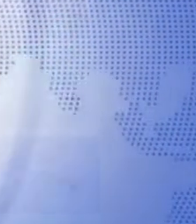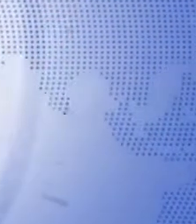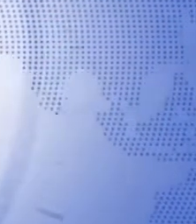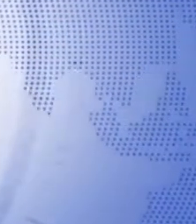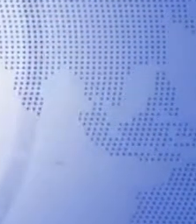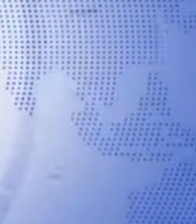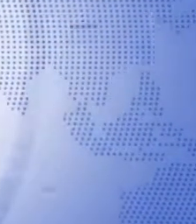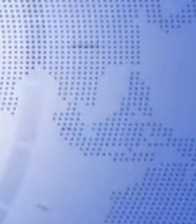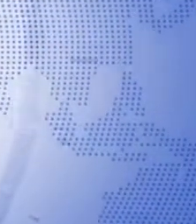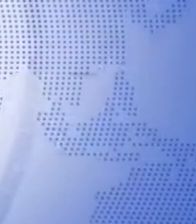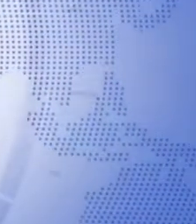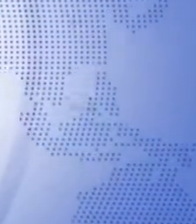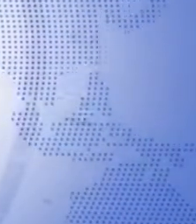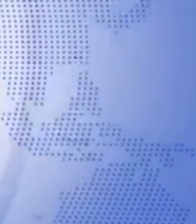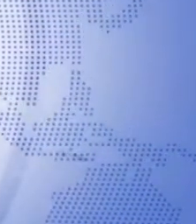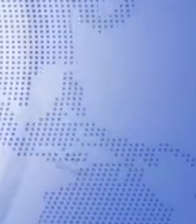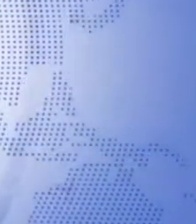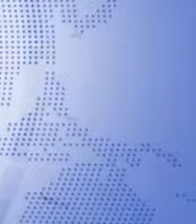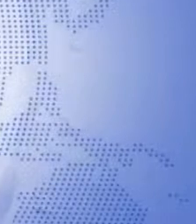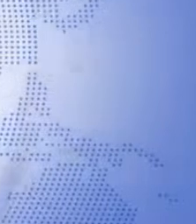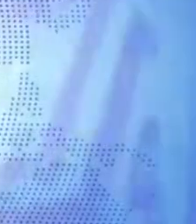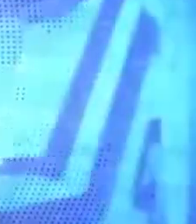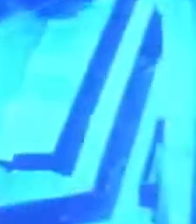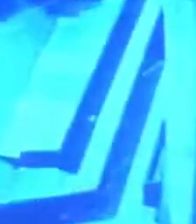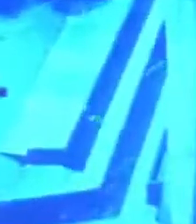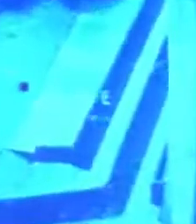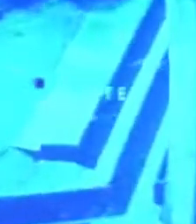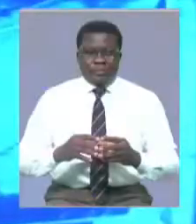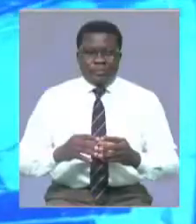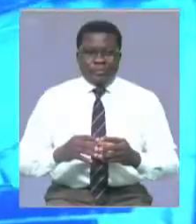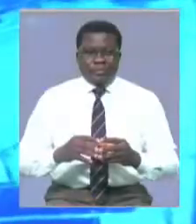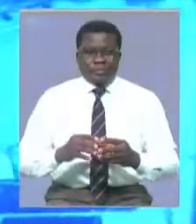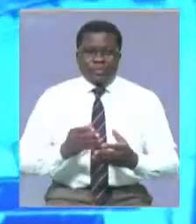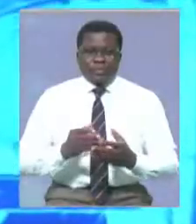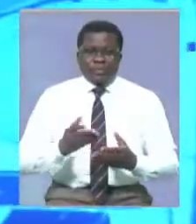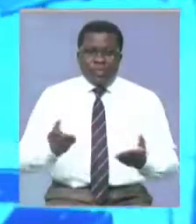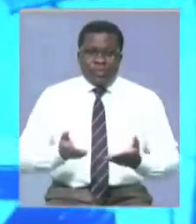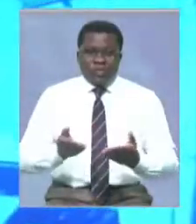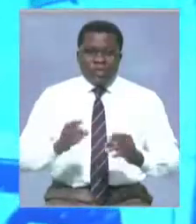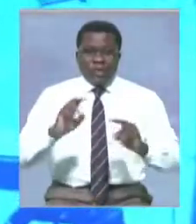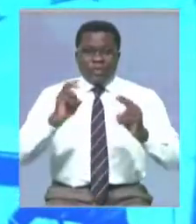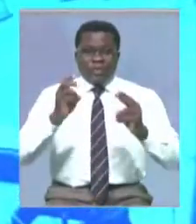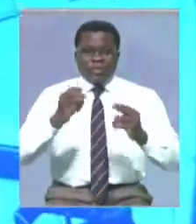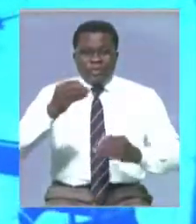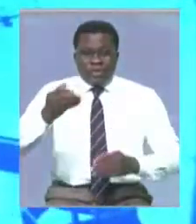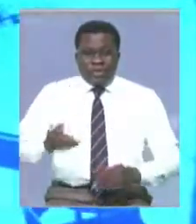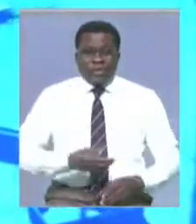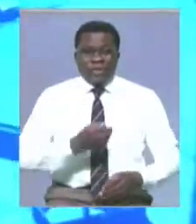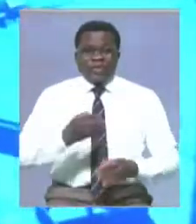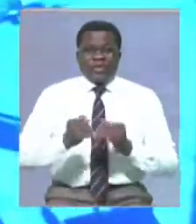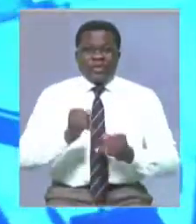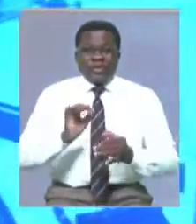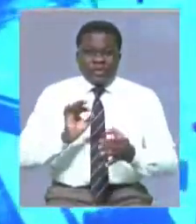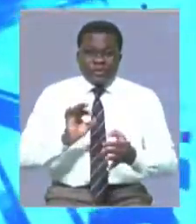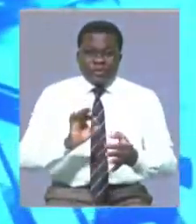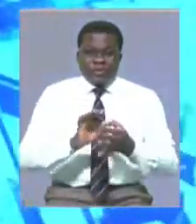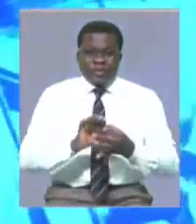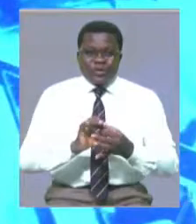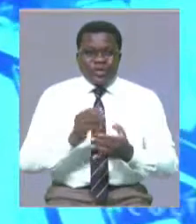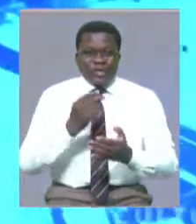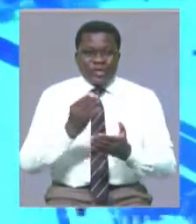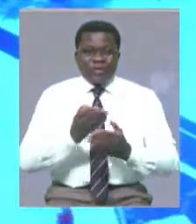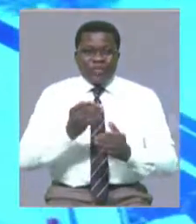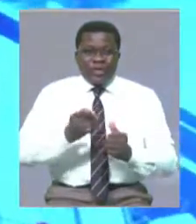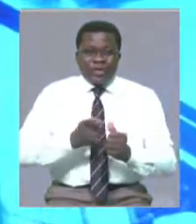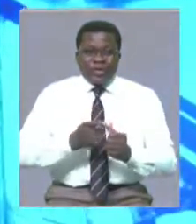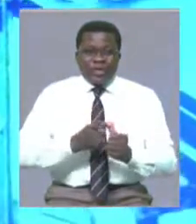échanges interétatiques. C'est à suivre. Voilà pour le sommet. Bienvenue. Si vous nous rejoignez, voyons